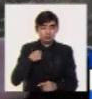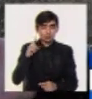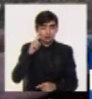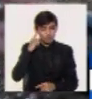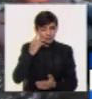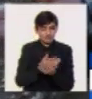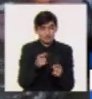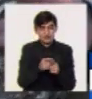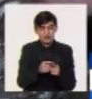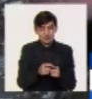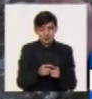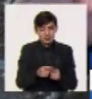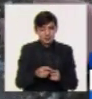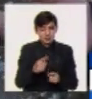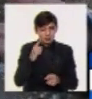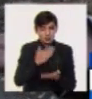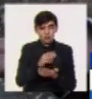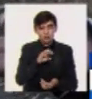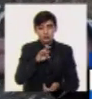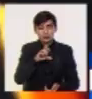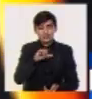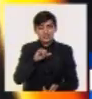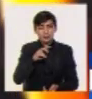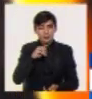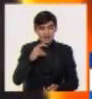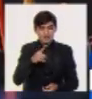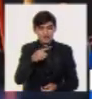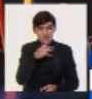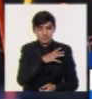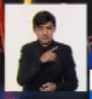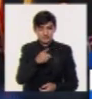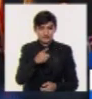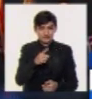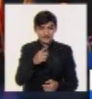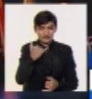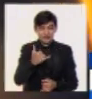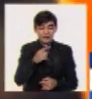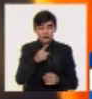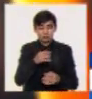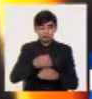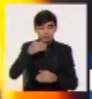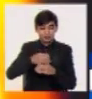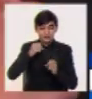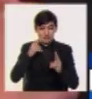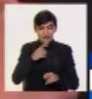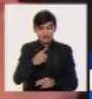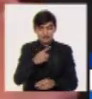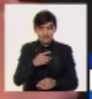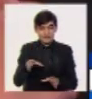болды. Кім еді? Тұрсынбектің сөзін. Мына бір-бір бағананы, бір-бір столбыны бір-бір ұруға беріп қой